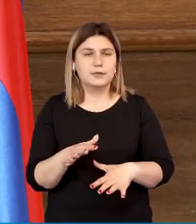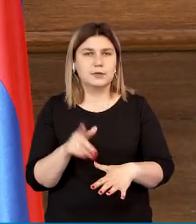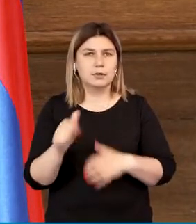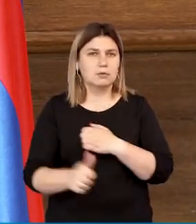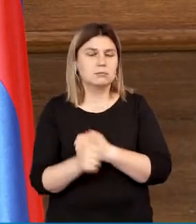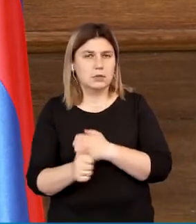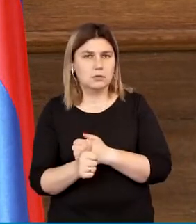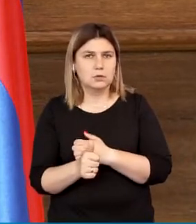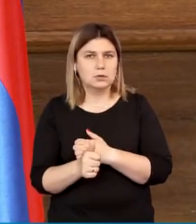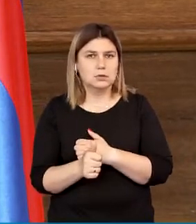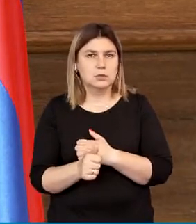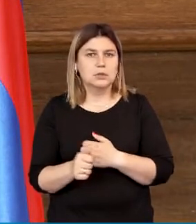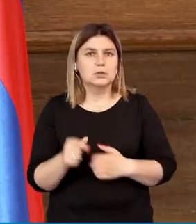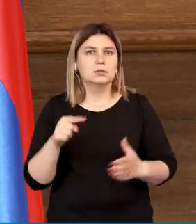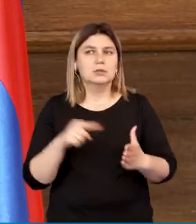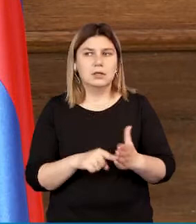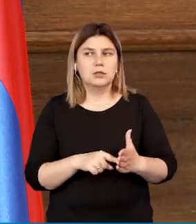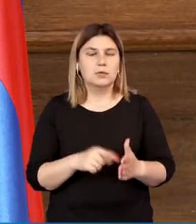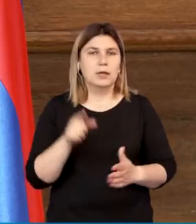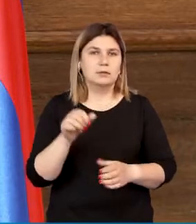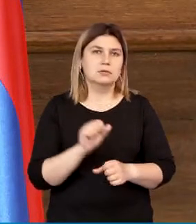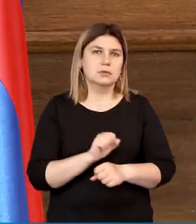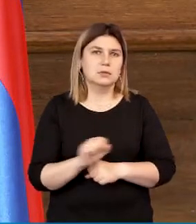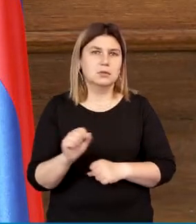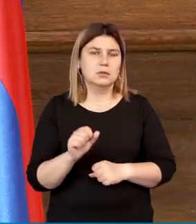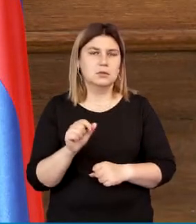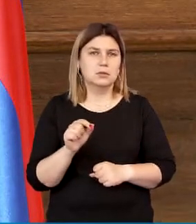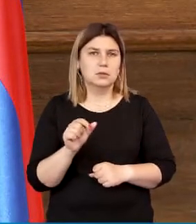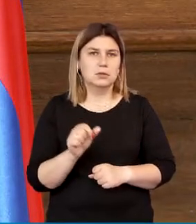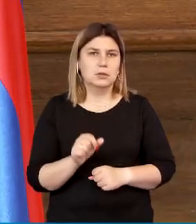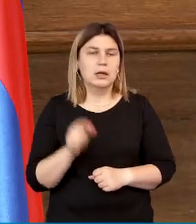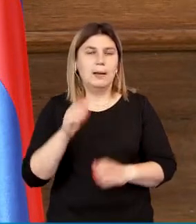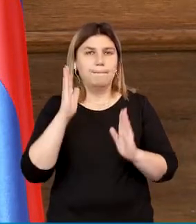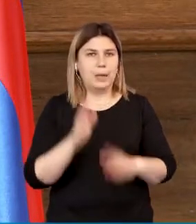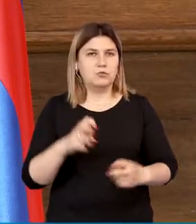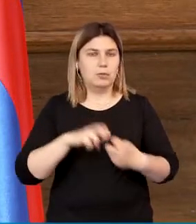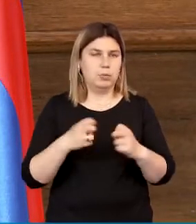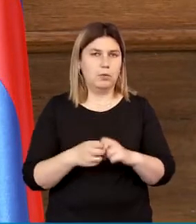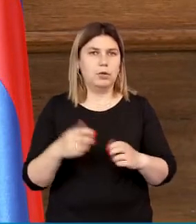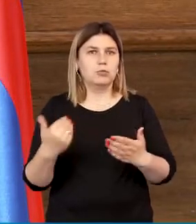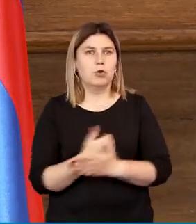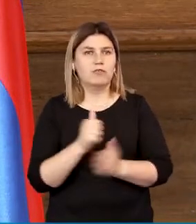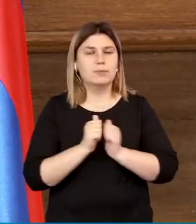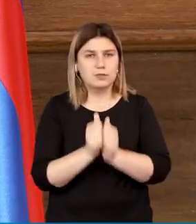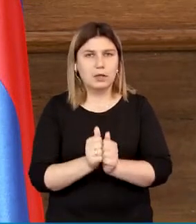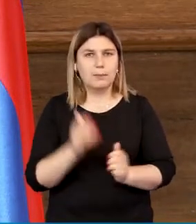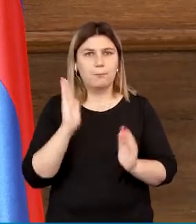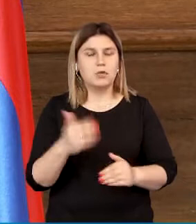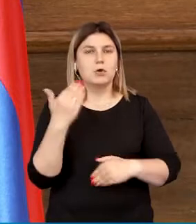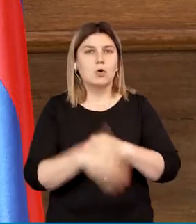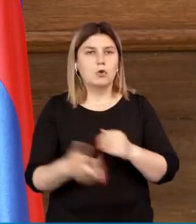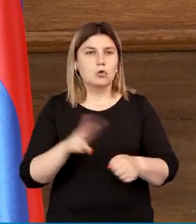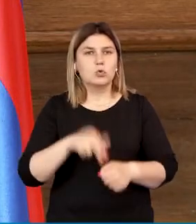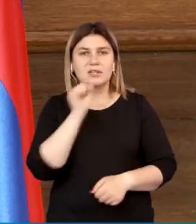chodzi, natomiast generalnie będzie kłopot z nowymi zadaniami, będziemy kończyli te, które są stare